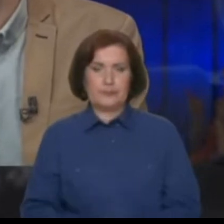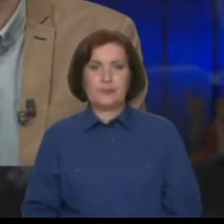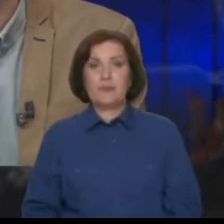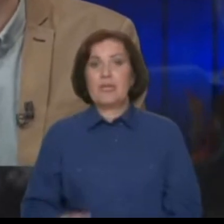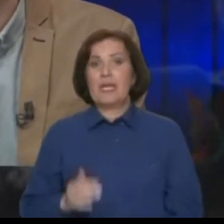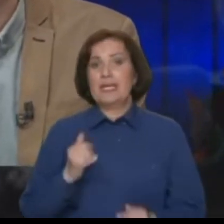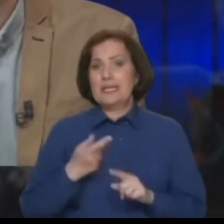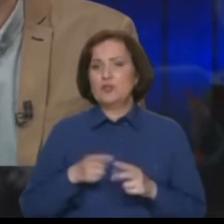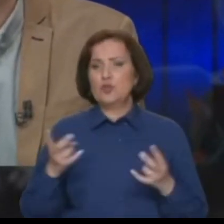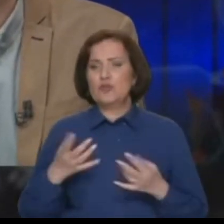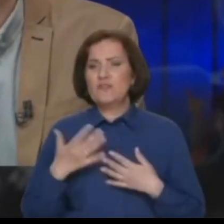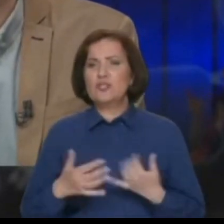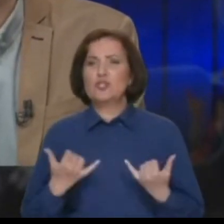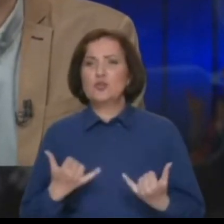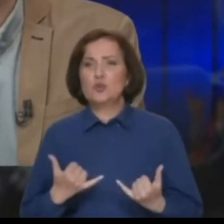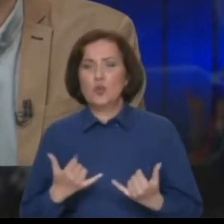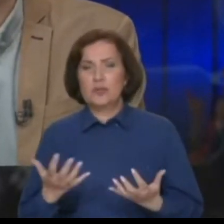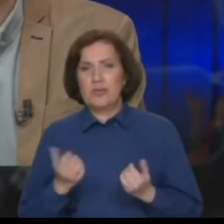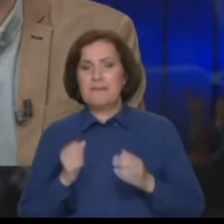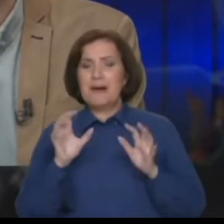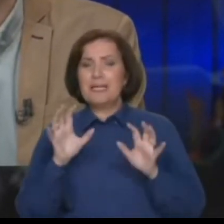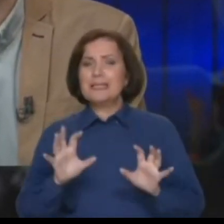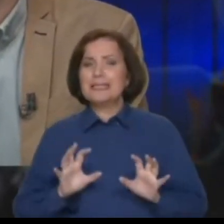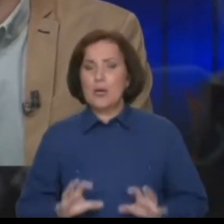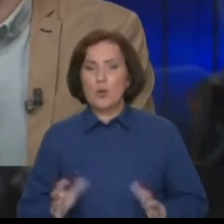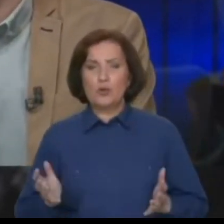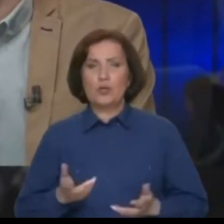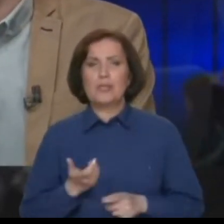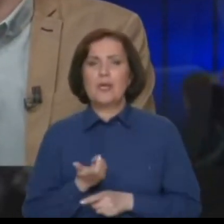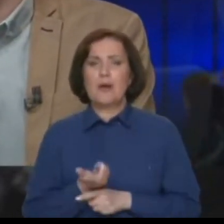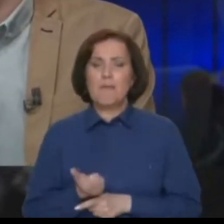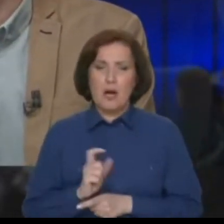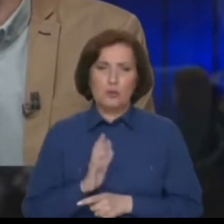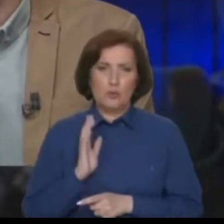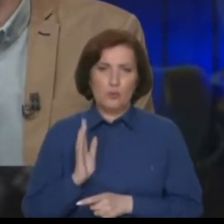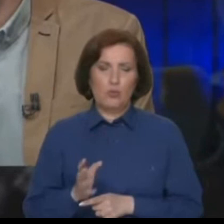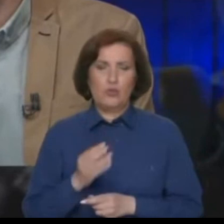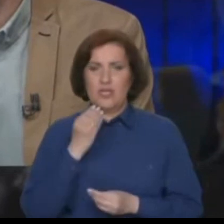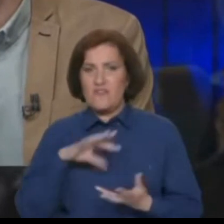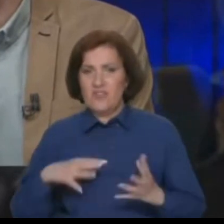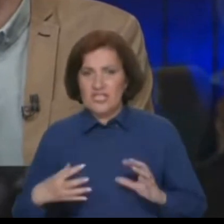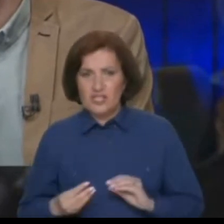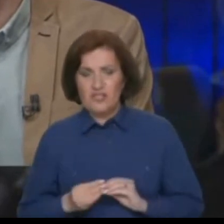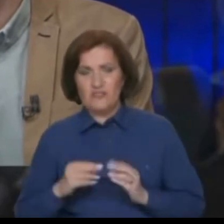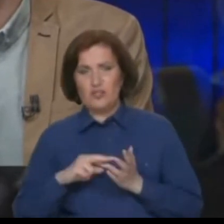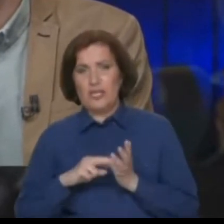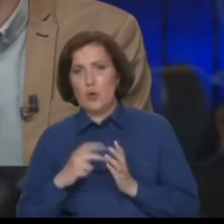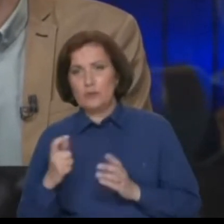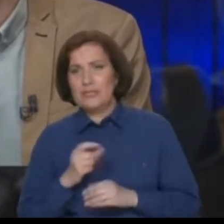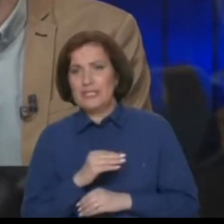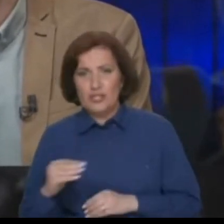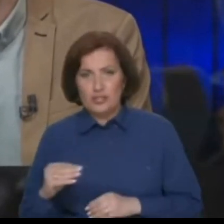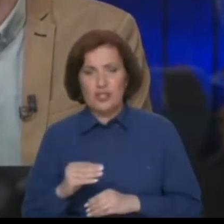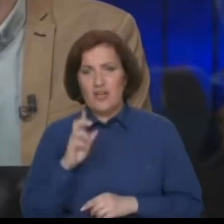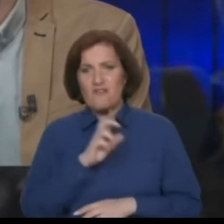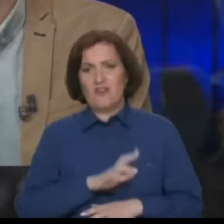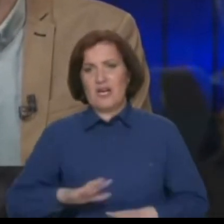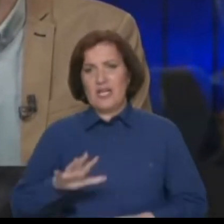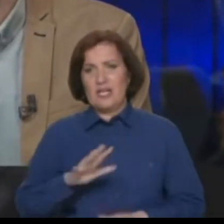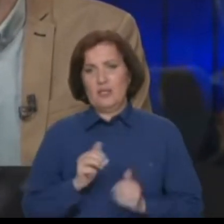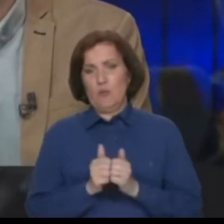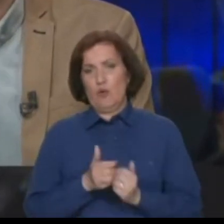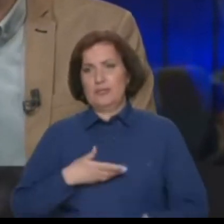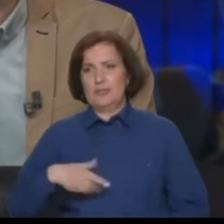кошти. Для цього треба вже сьогодні приймати закони, які набагато будуть ефективніші економічно, ніж в країнах